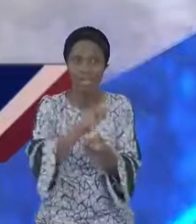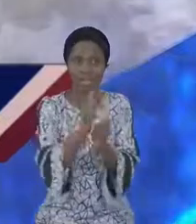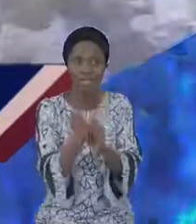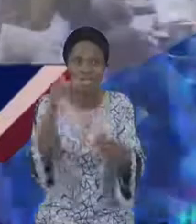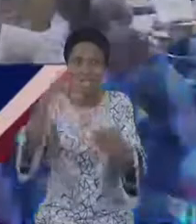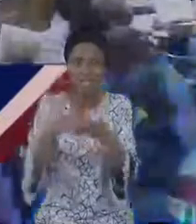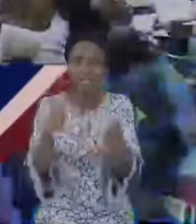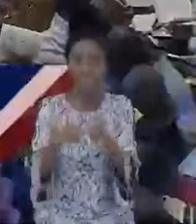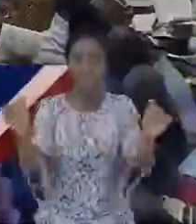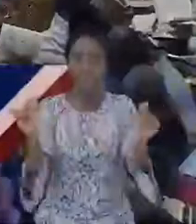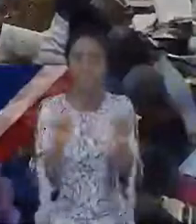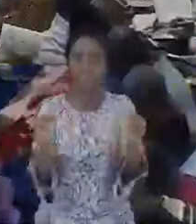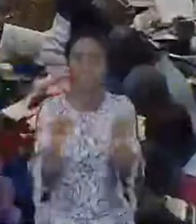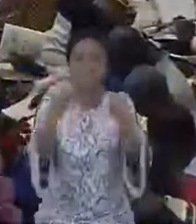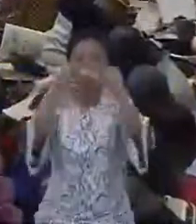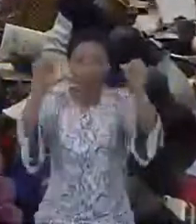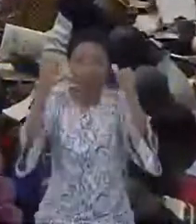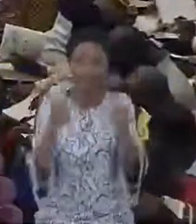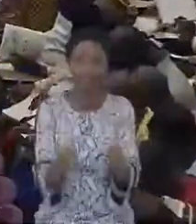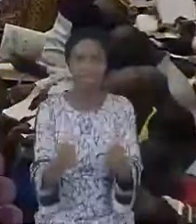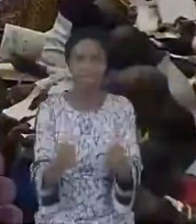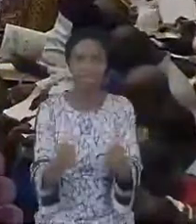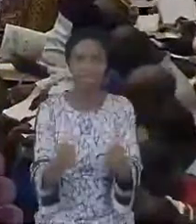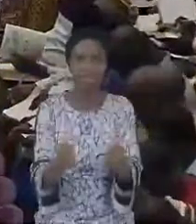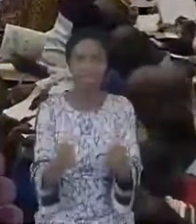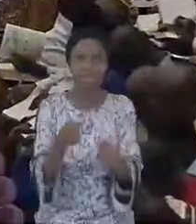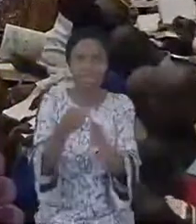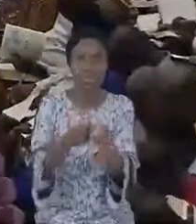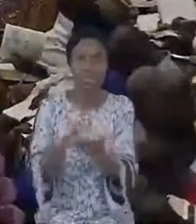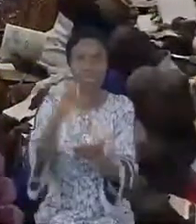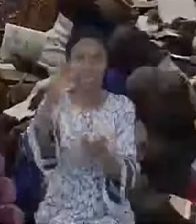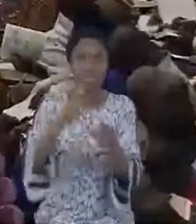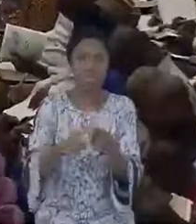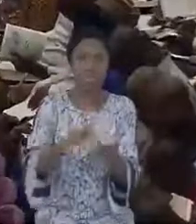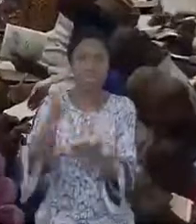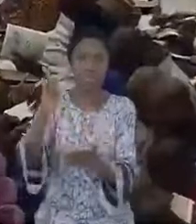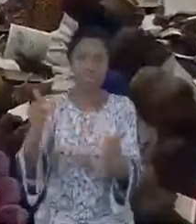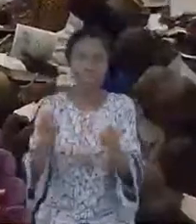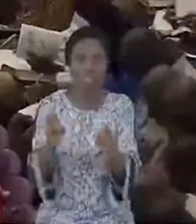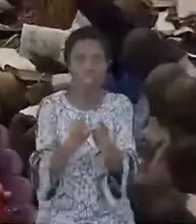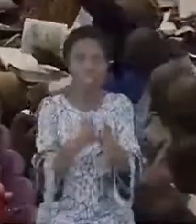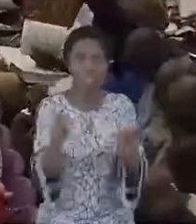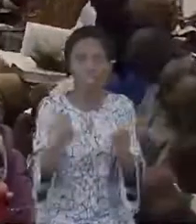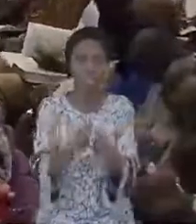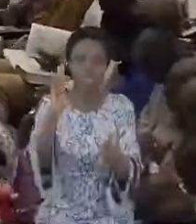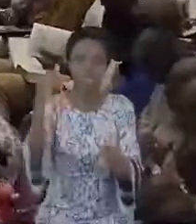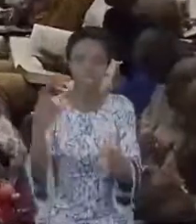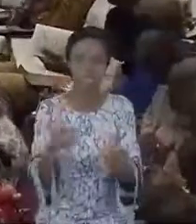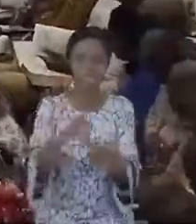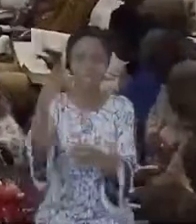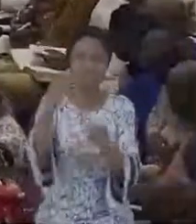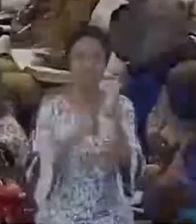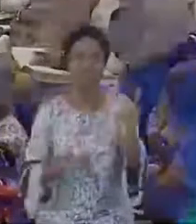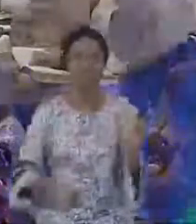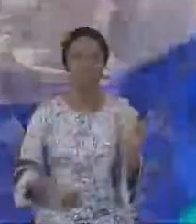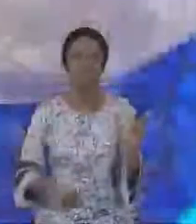en la même image de gloire en gloire Quand parle le Seigneur, l'Esprit. Vous